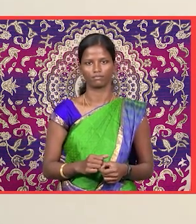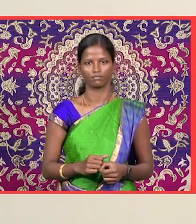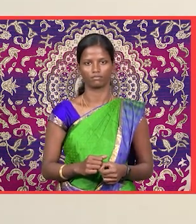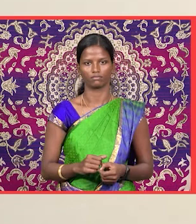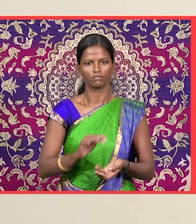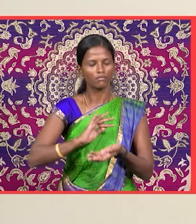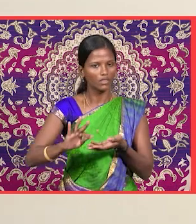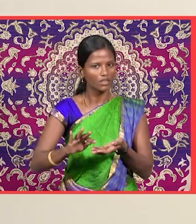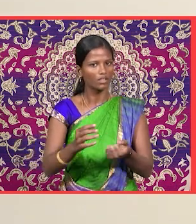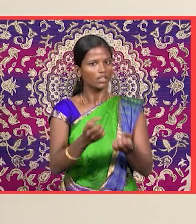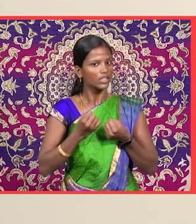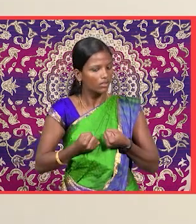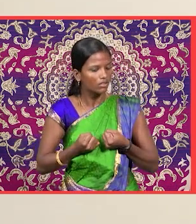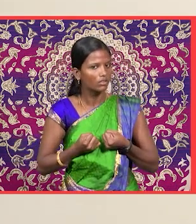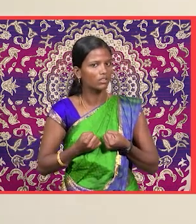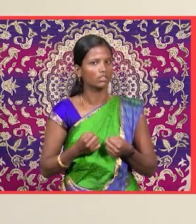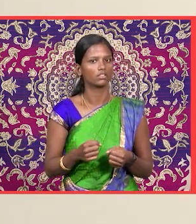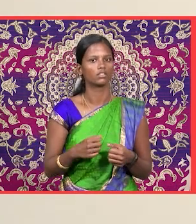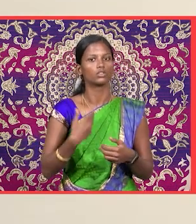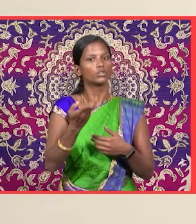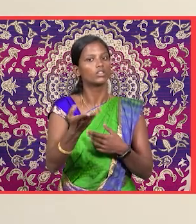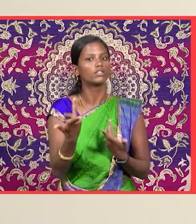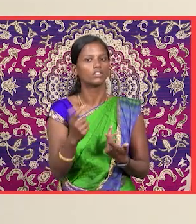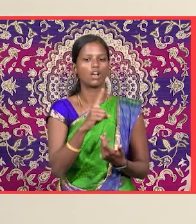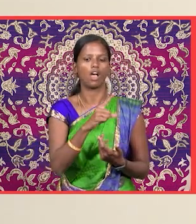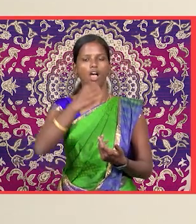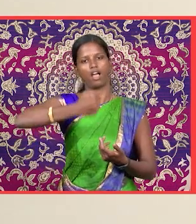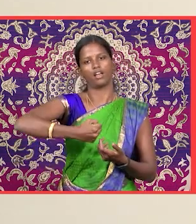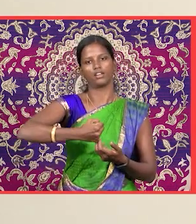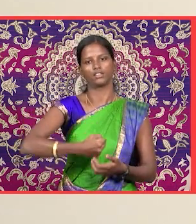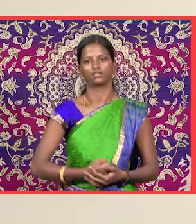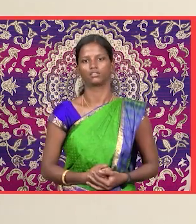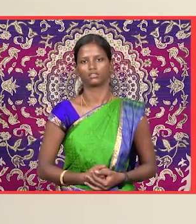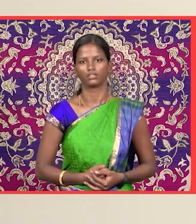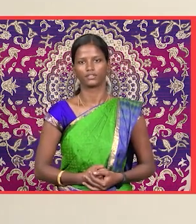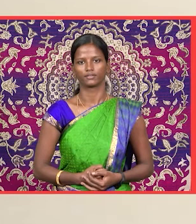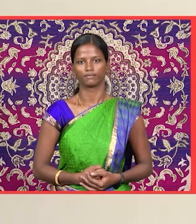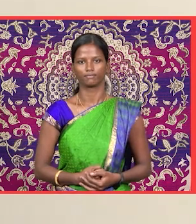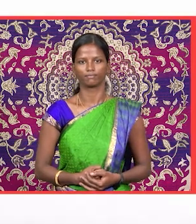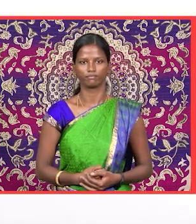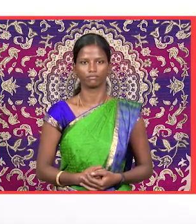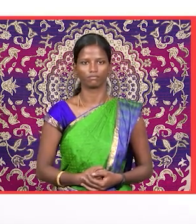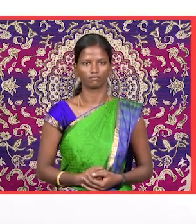குறைச்சது போக அவர் எவ்வளோக்கு வாங்கி அவர் கொடுத்துருக்க தொகை பார்த்தீங்கன்னா ₹1000.